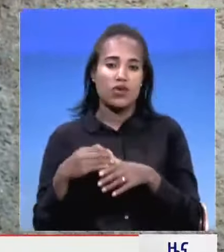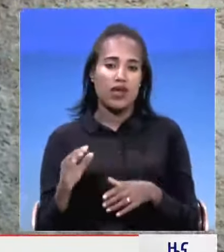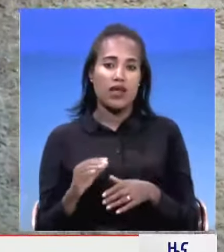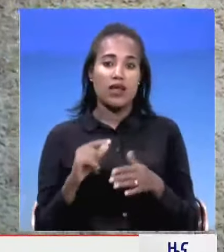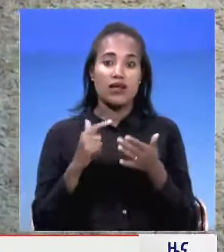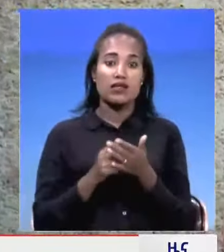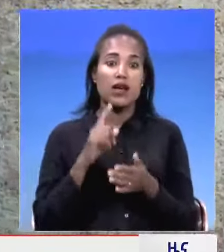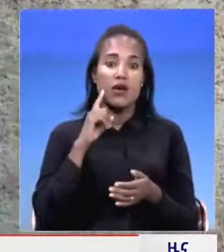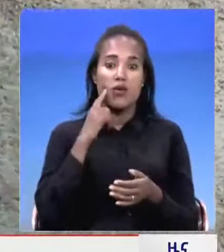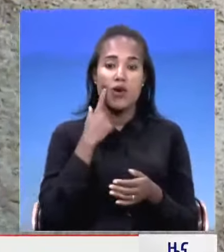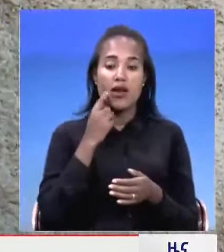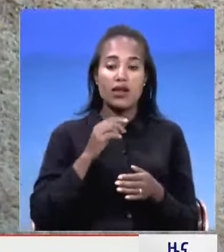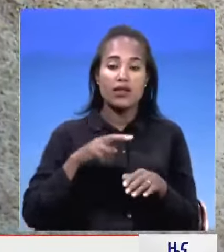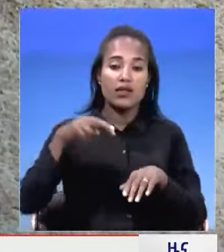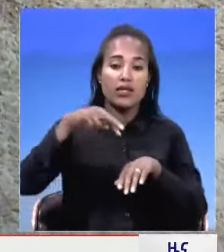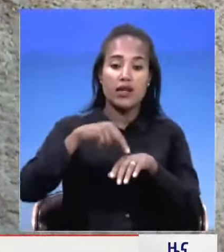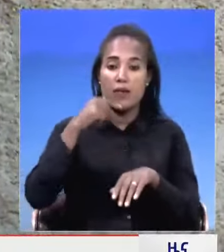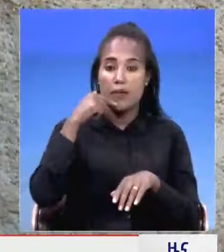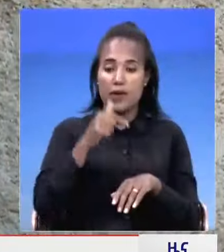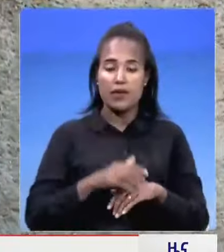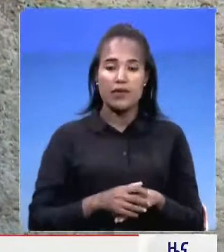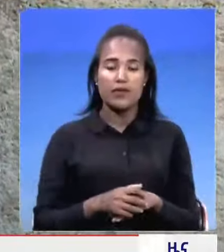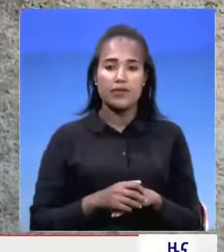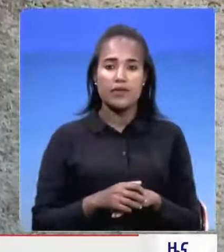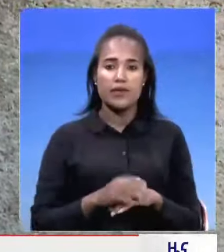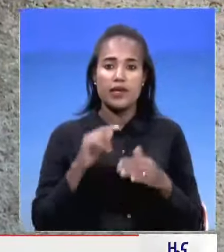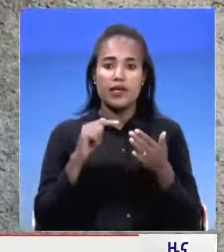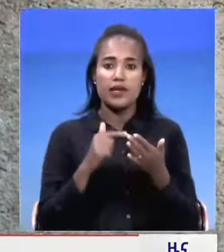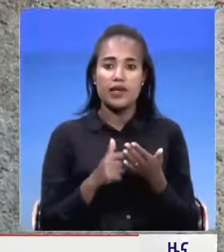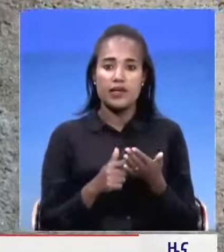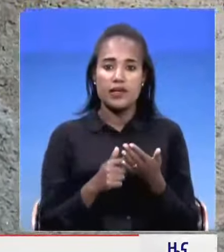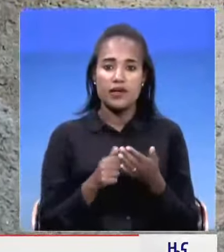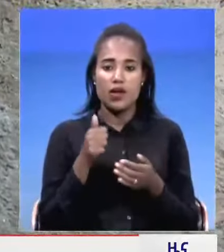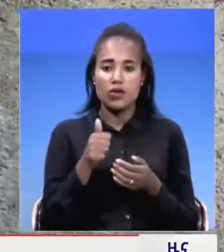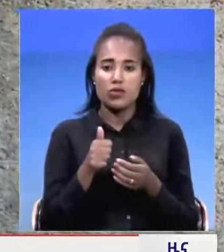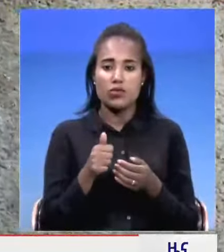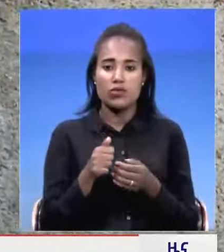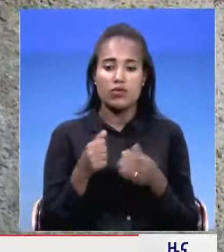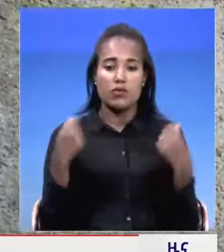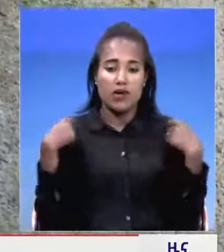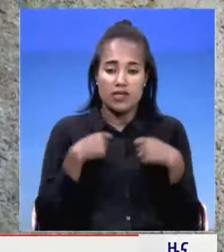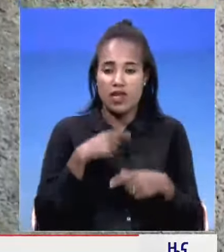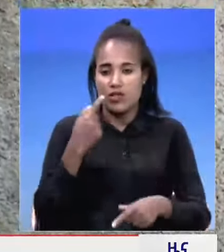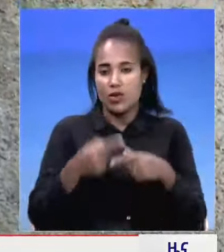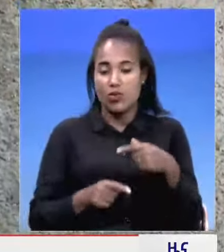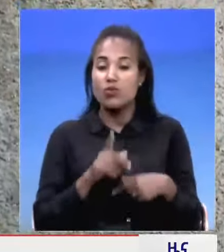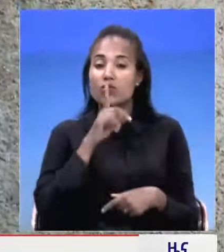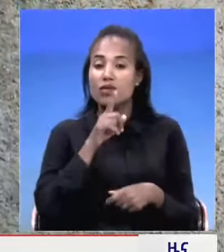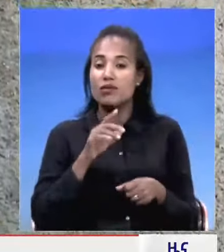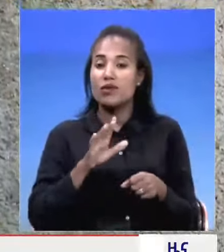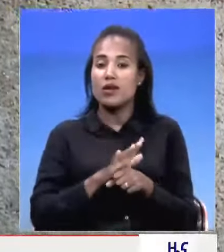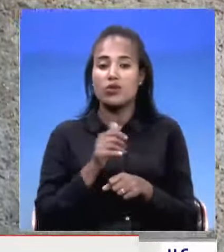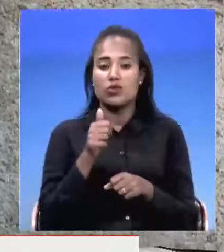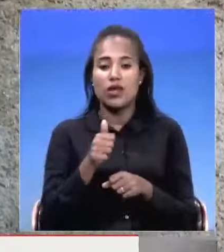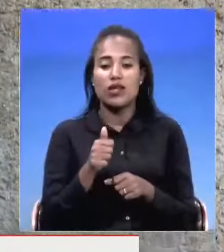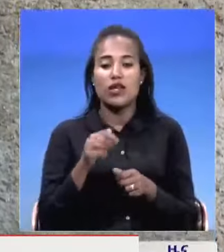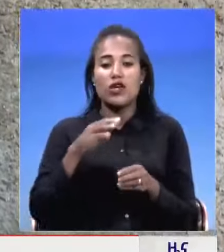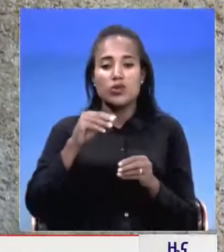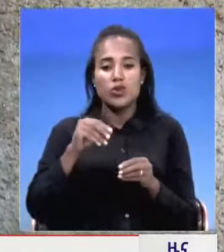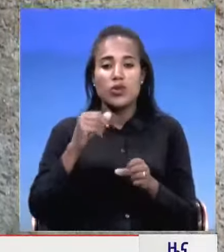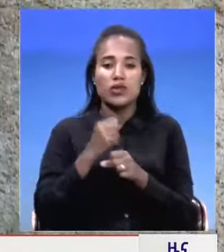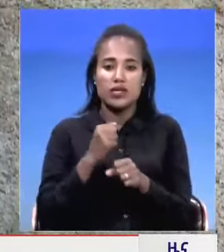እንኳን ልነሳነ ልወዛወዝ ያንን ራሱ ማዘል አላቀትም። እውነት በቃ እሷ ናት ሽሮ ራሱ